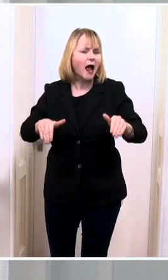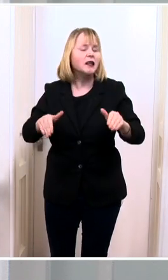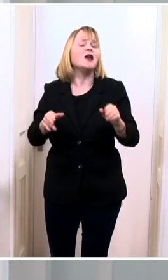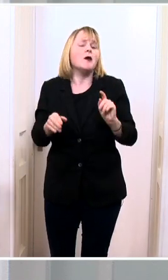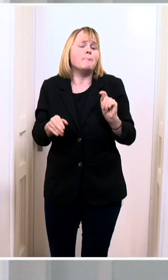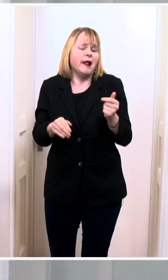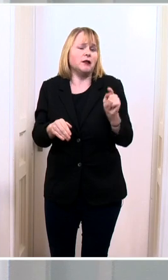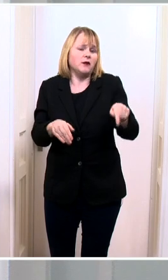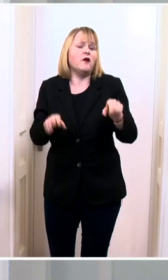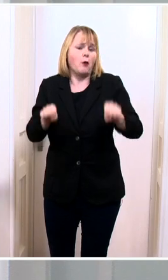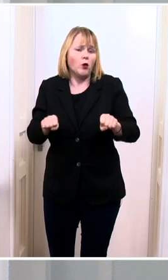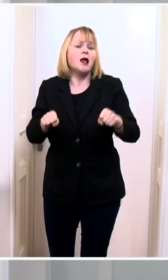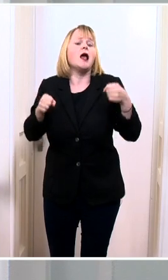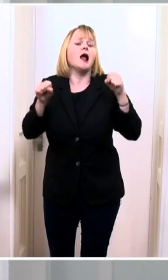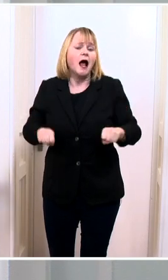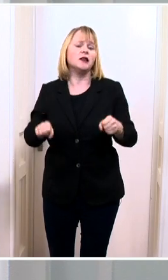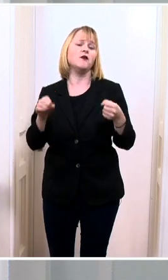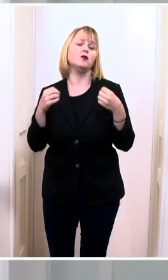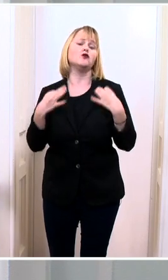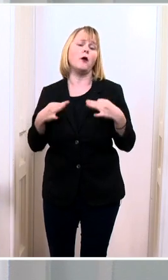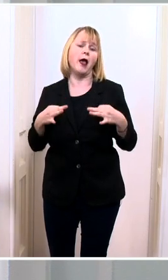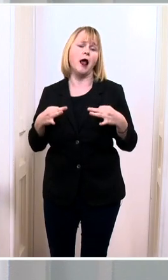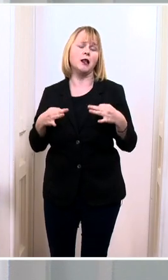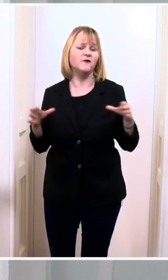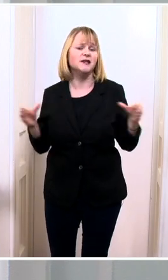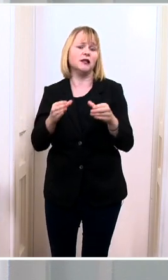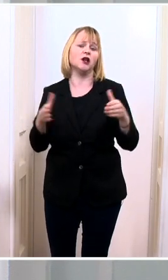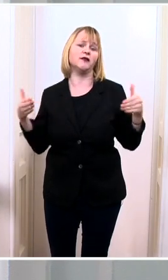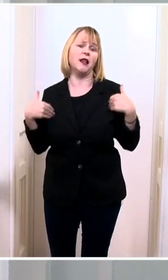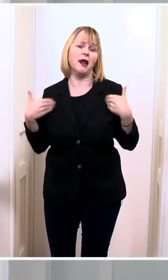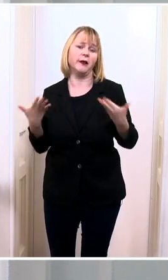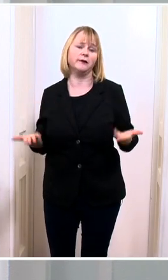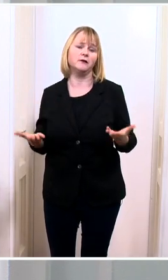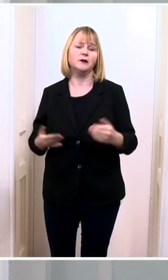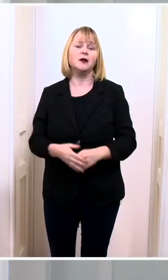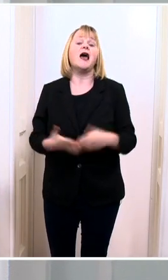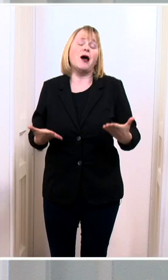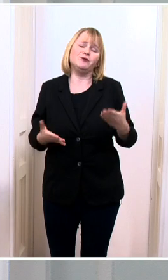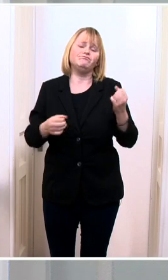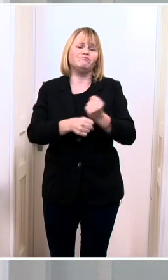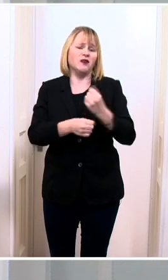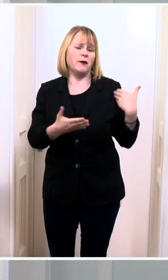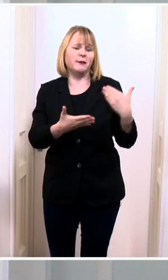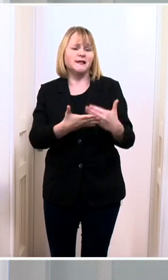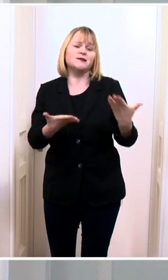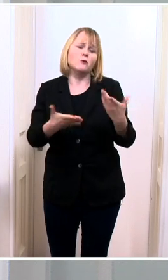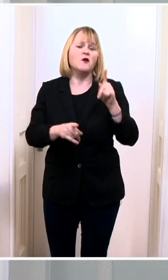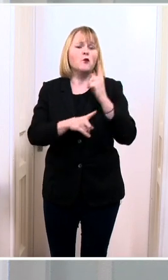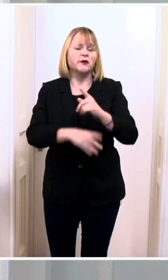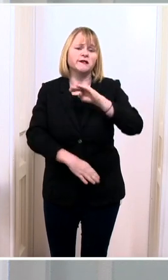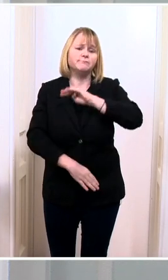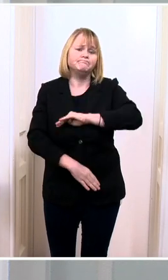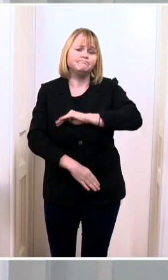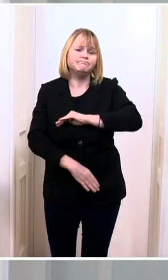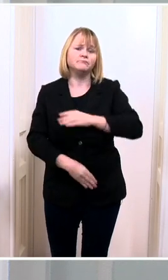normales gesellschaftliches Leben führen können. Aber leider müssen wir uns bis dahin noch etwas gedulden